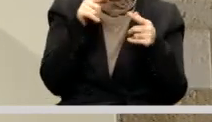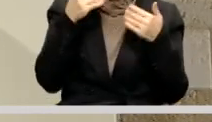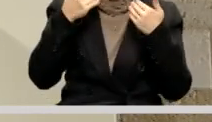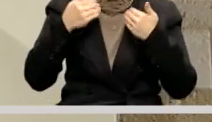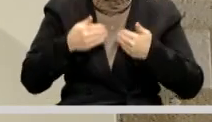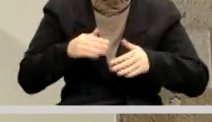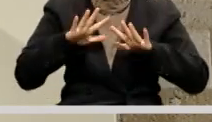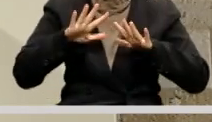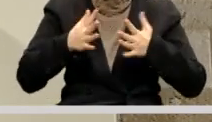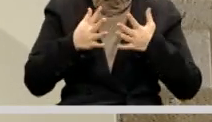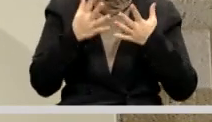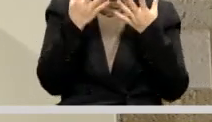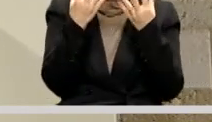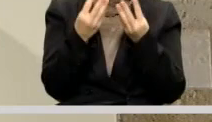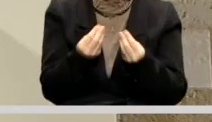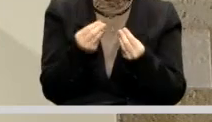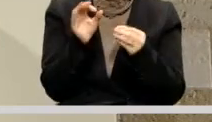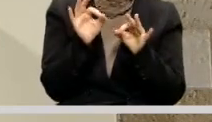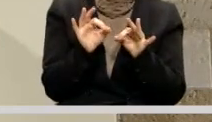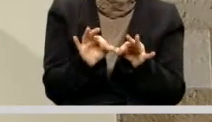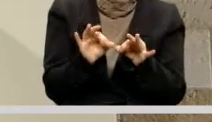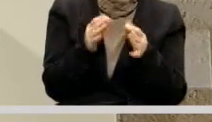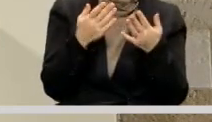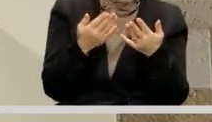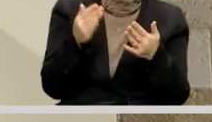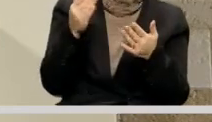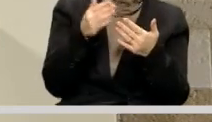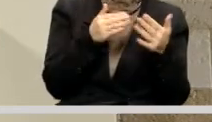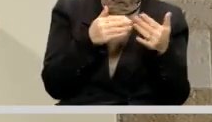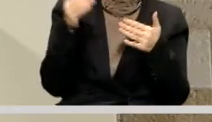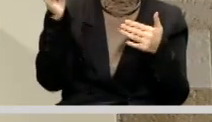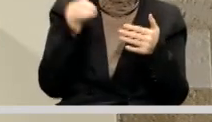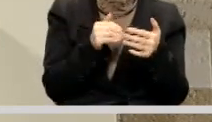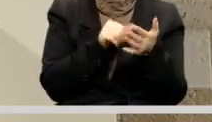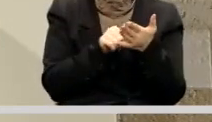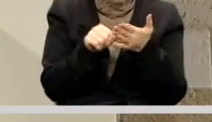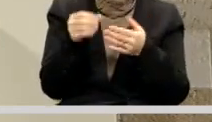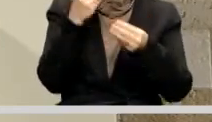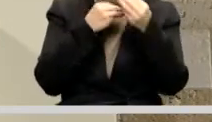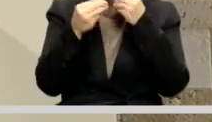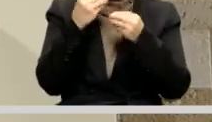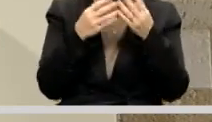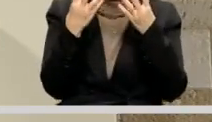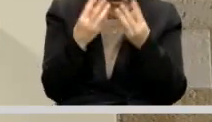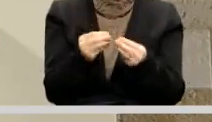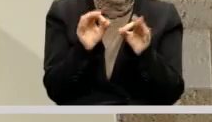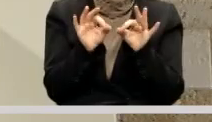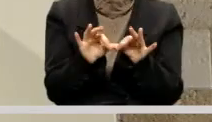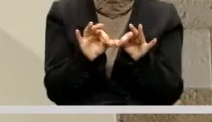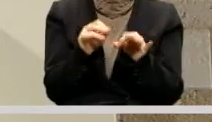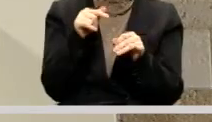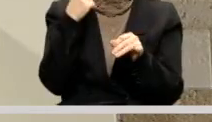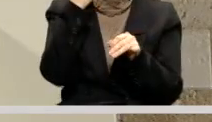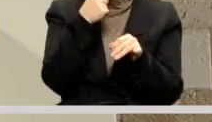fazla tatlıya ilgi, sağdan soldan elimize gelen her şeye daha fazla bir yeme dürtüsü karşımıza çıkabiliyor.